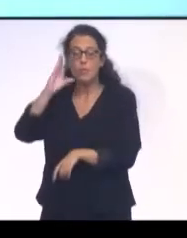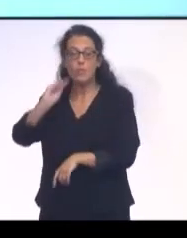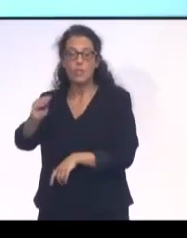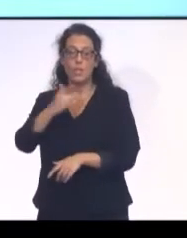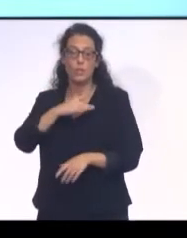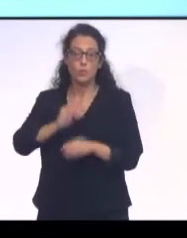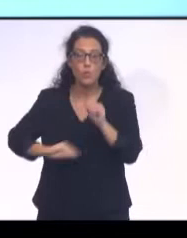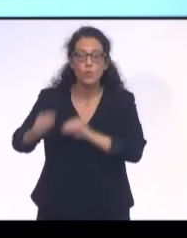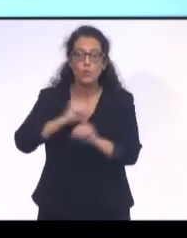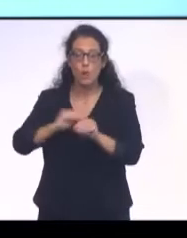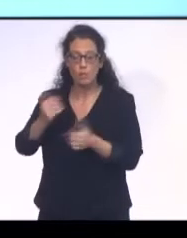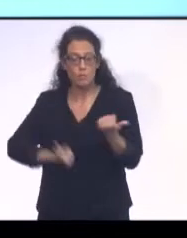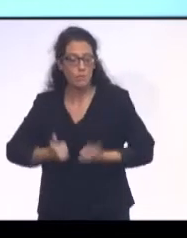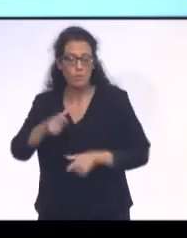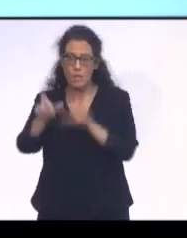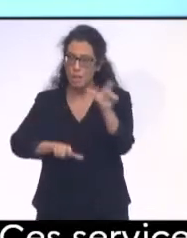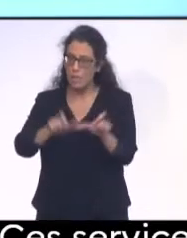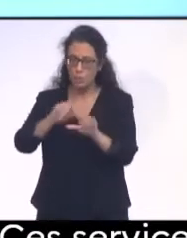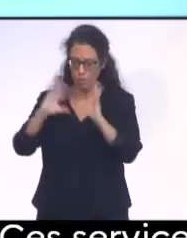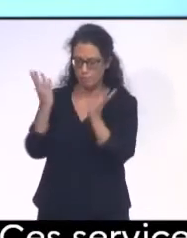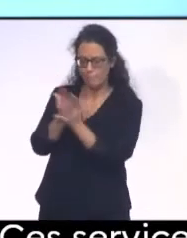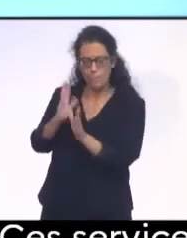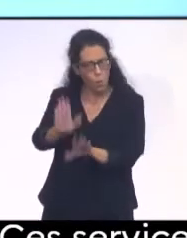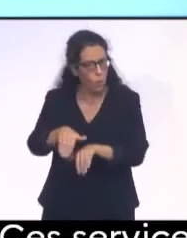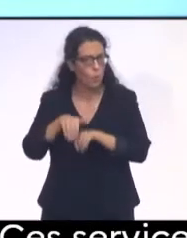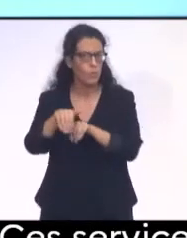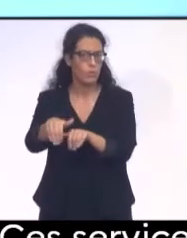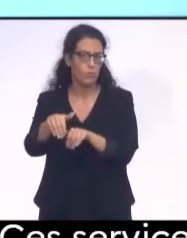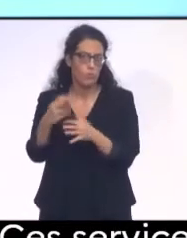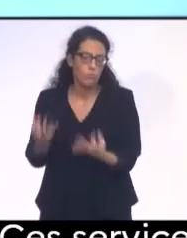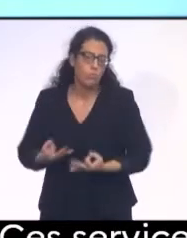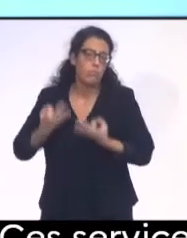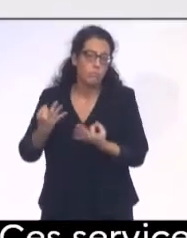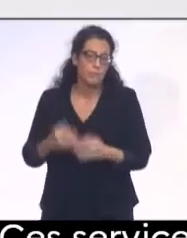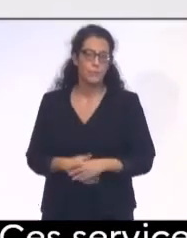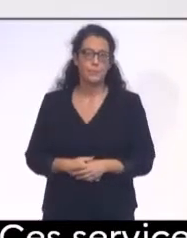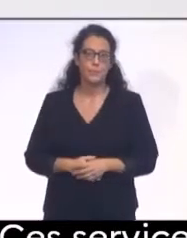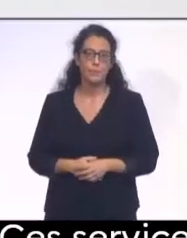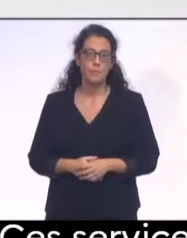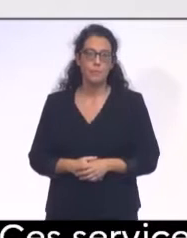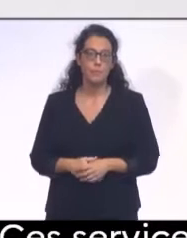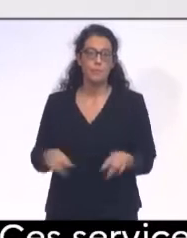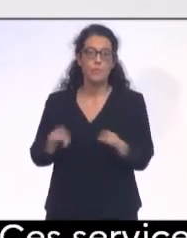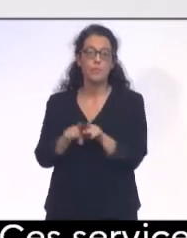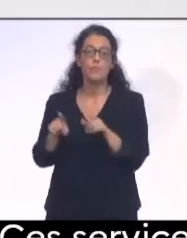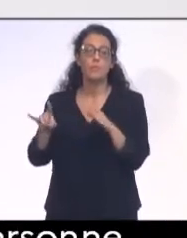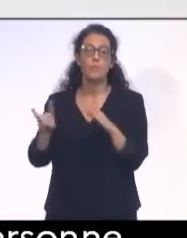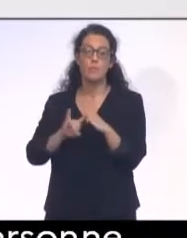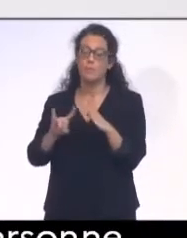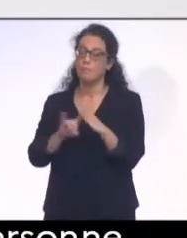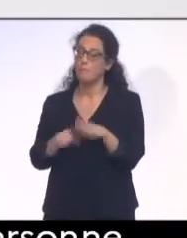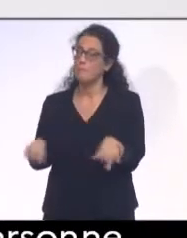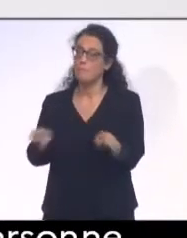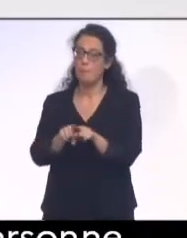doivent pouvoir continuer à fonctionner le plus normalement possible. Il en va de même pour les maisons départementales des personnes handicapées